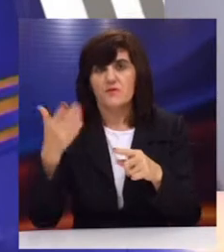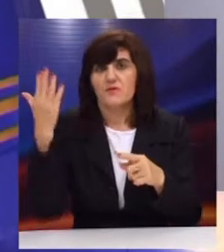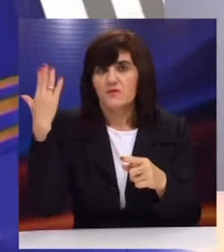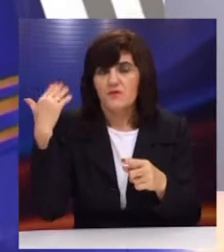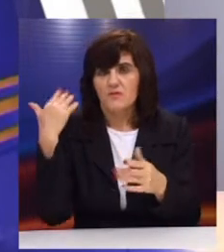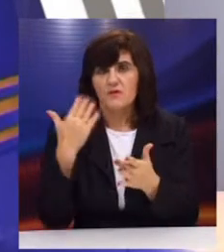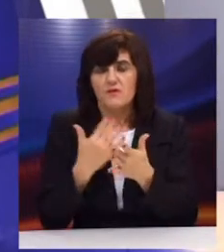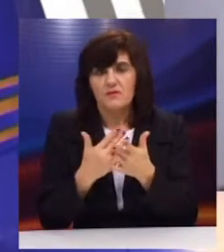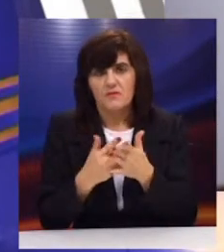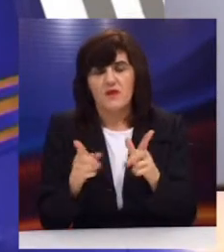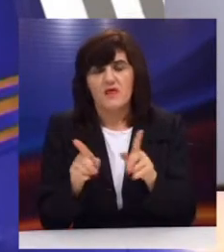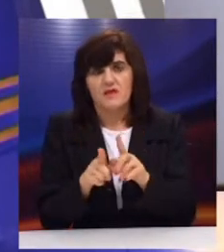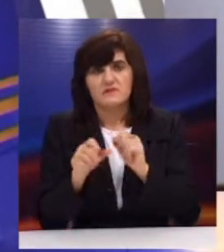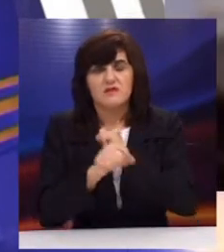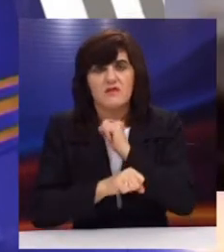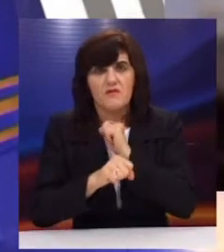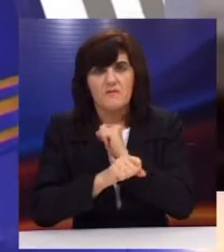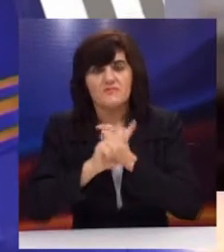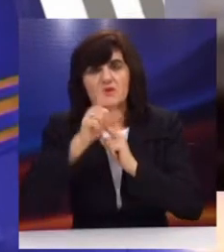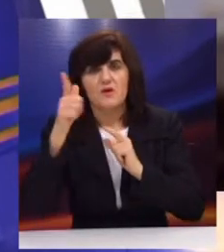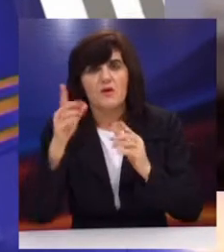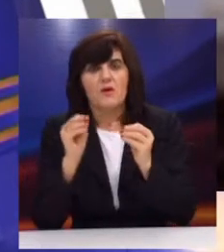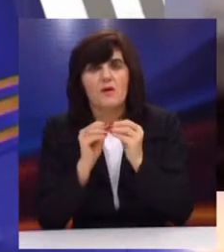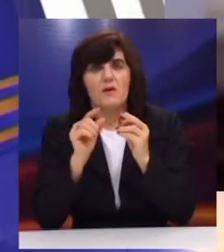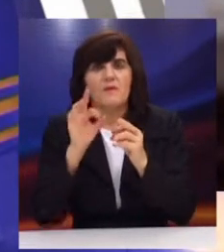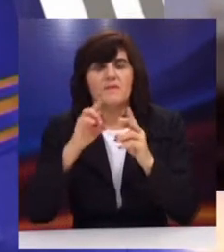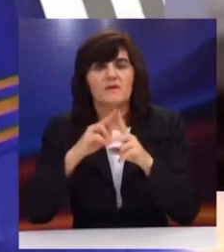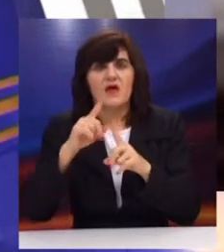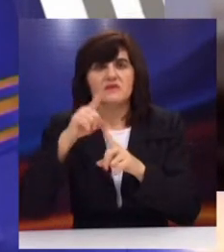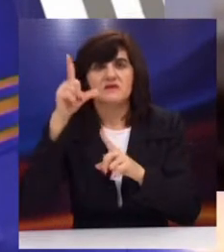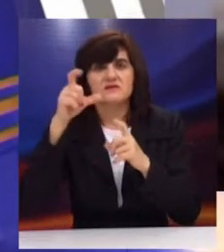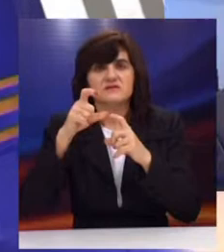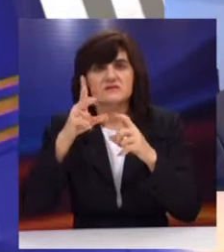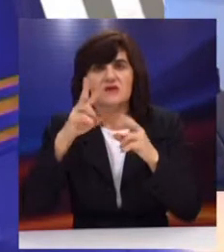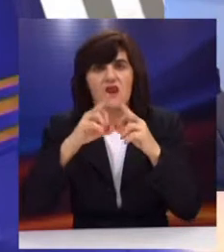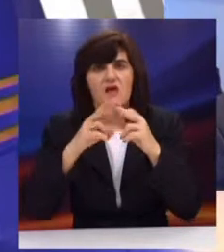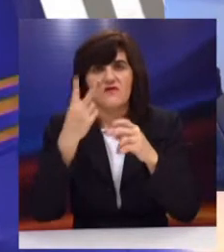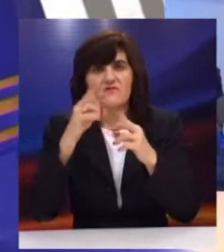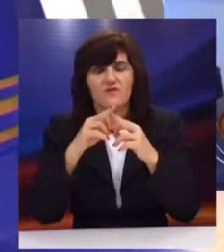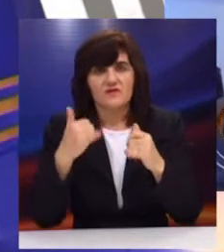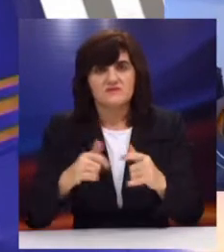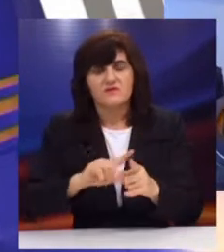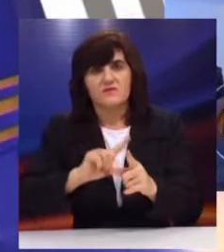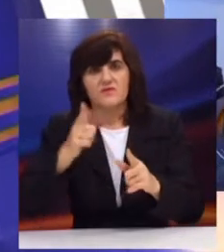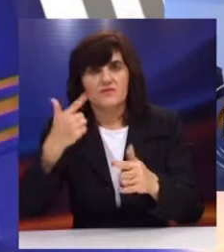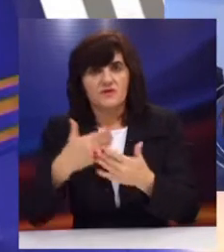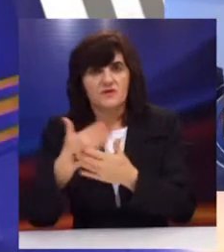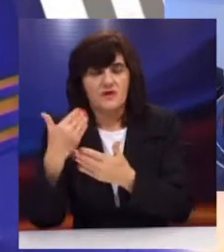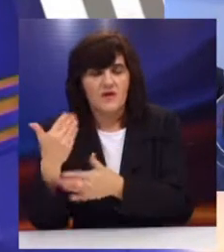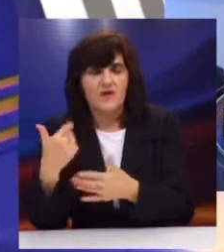je ranije uspostavljena saradnja sa Ekonomskim univerzitetom u Bratislavi. Nama je posebno interesantno to